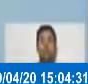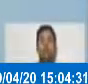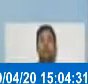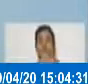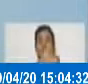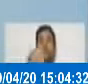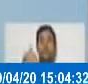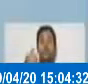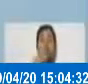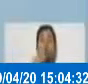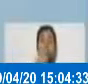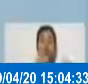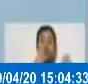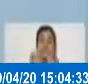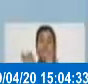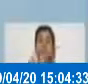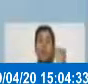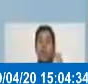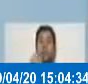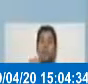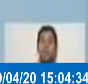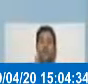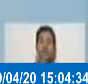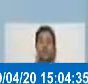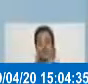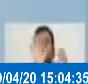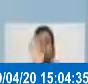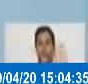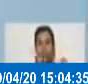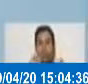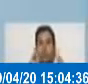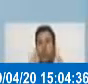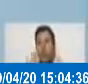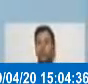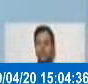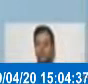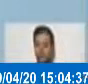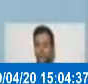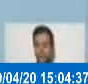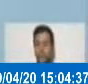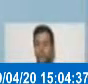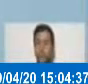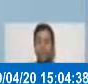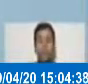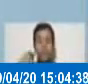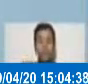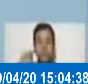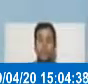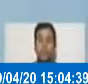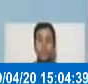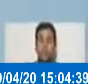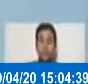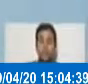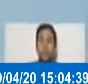আমরা প্রতিনিয়তই আমাদের ব্যক্তিগত সুরক্ষা সামগ্রীর তথ্য দিয়ে থাকি। আমরা গত 24 ঘন্টায় সংগ্রহ করেছি